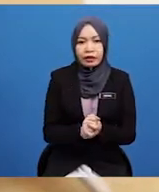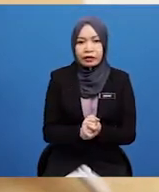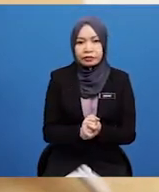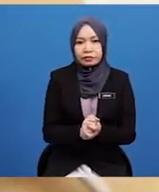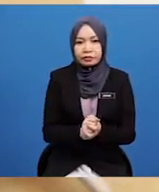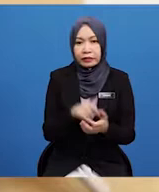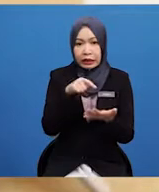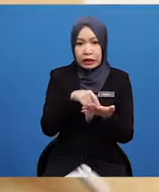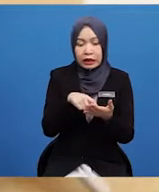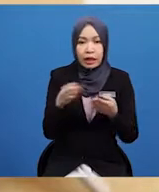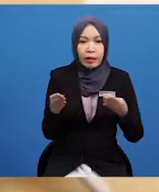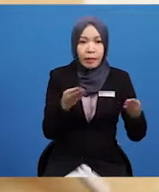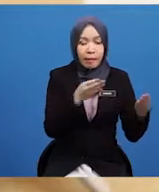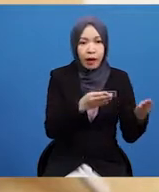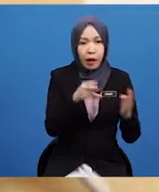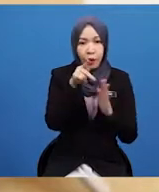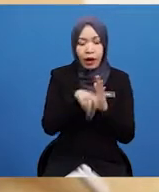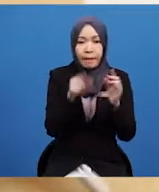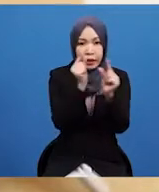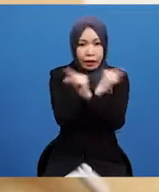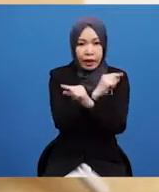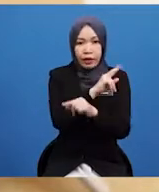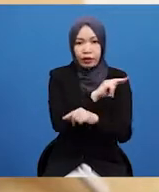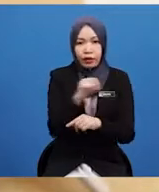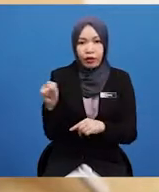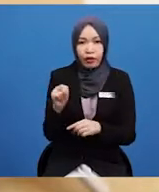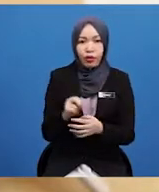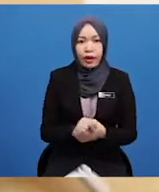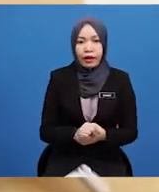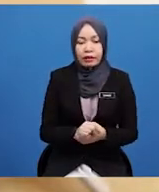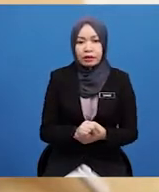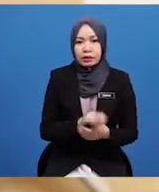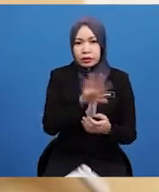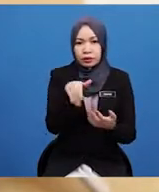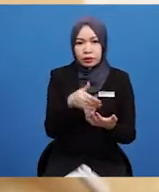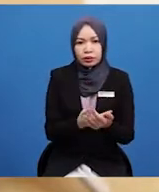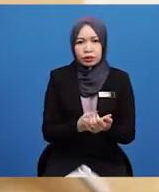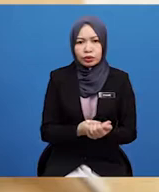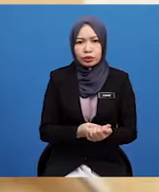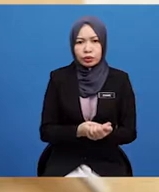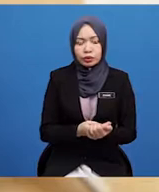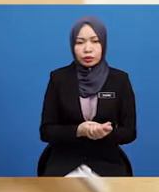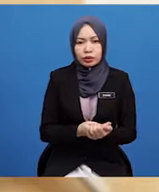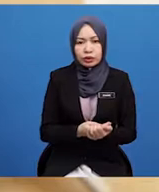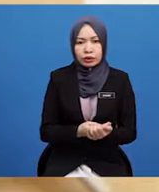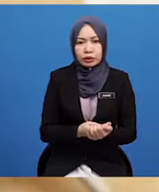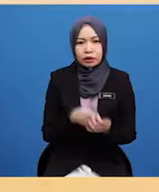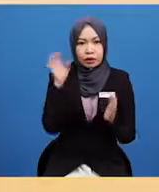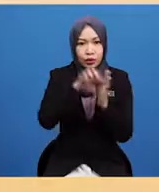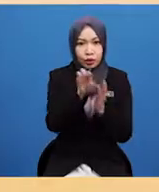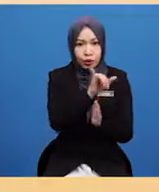kepada pemusuhan antara kuasa-kuasa imperialis di Eropah seperti Perancis dan